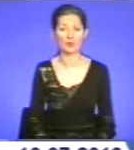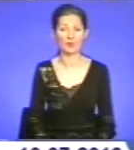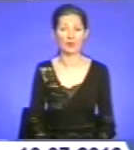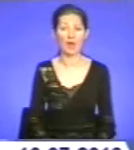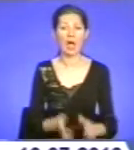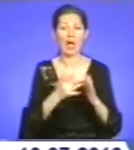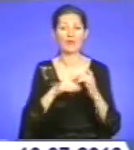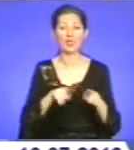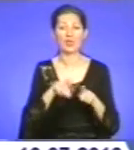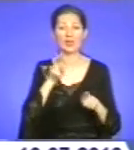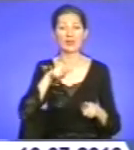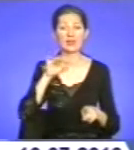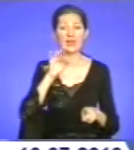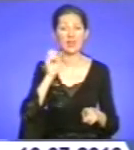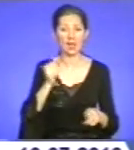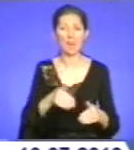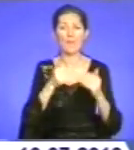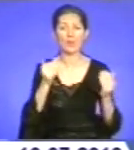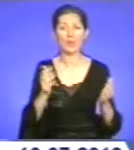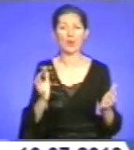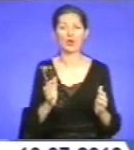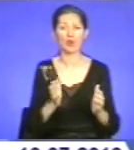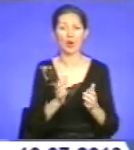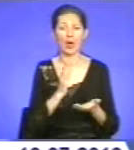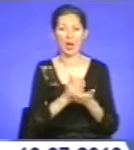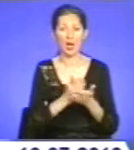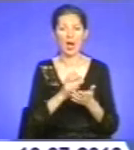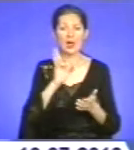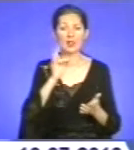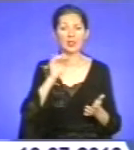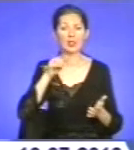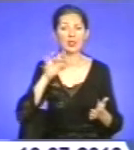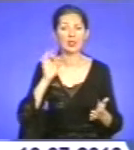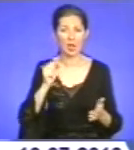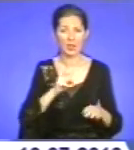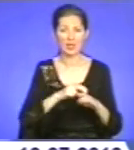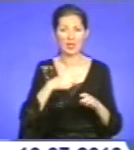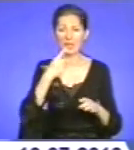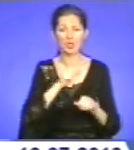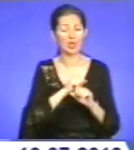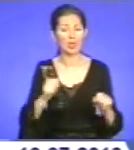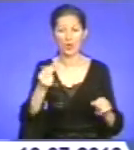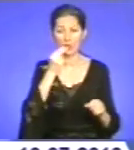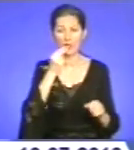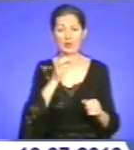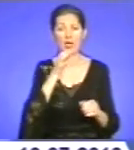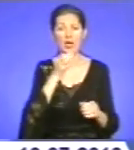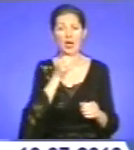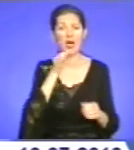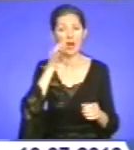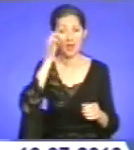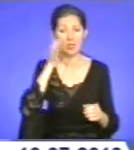Кавуни та дині максимально накопичують нітрати, тому лікарі радять не вживати їх раніше сезону, який розпочинається у